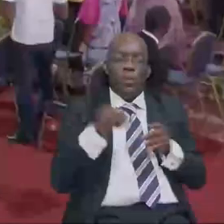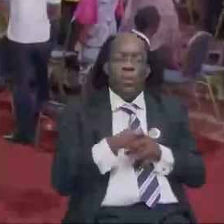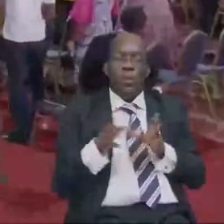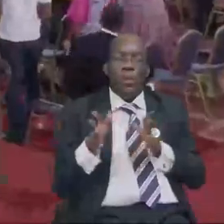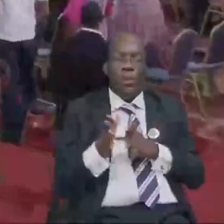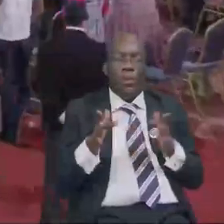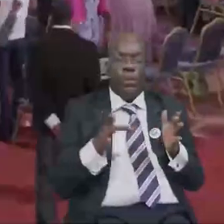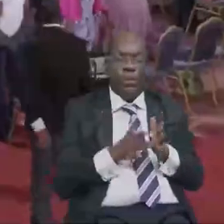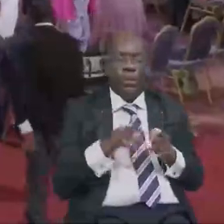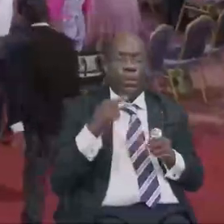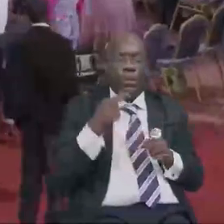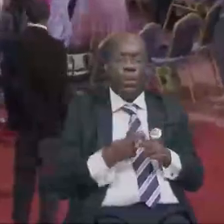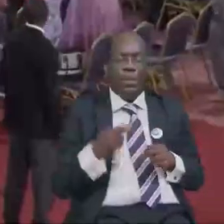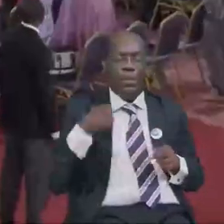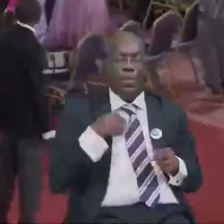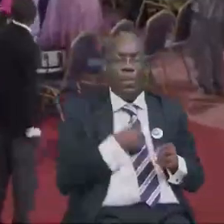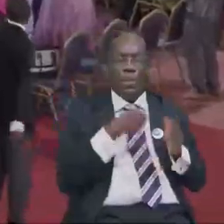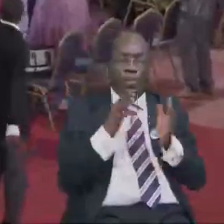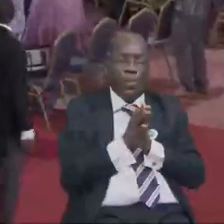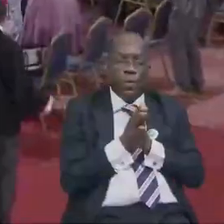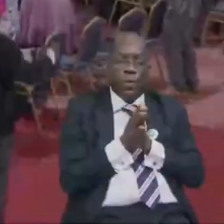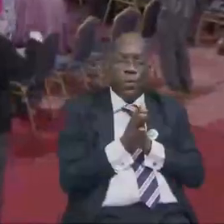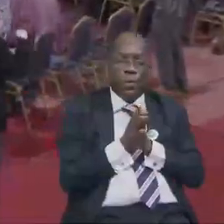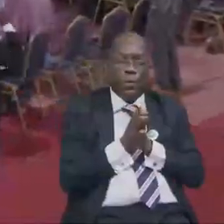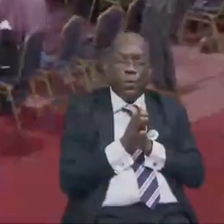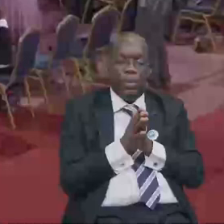Au nom de Jésus, nous prions.